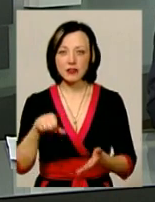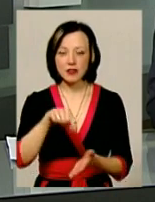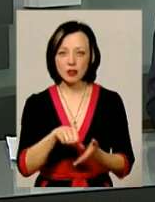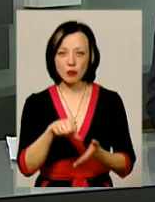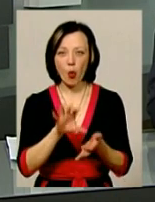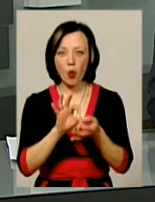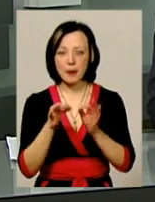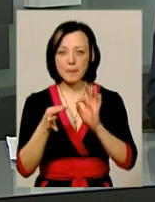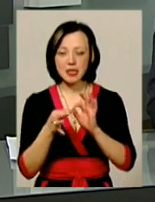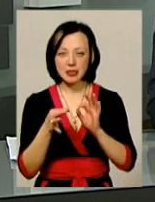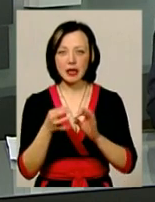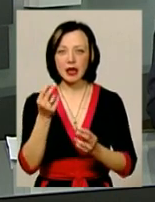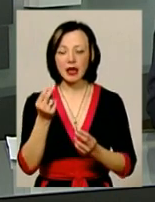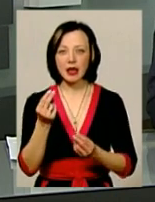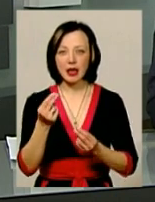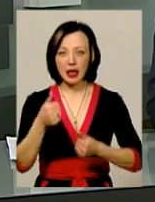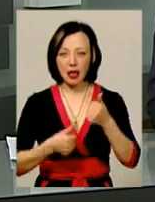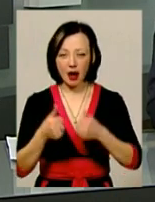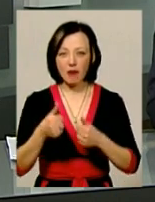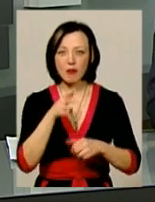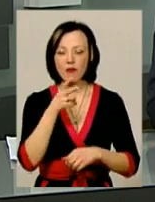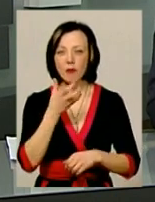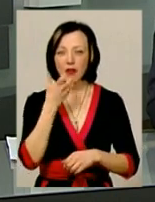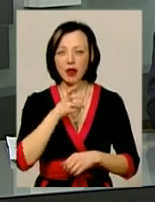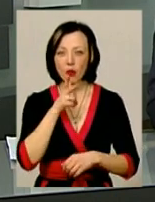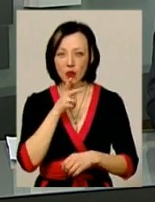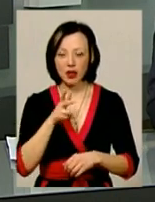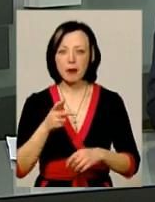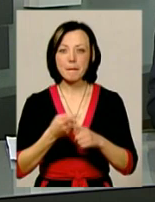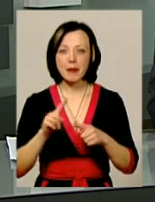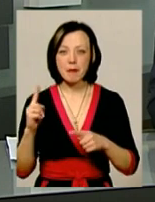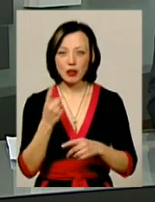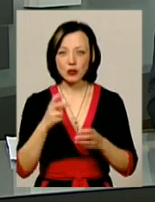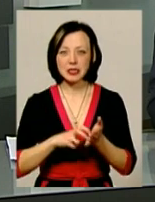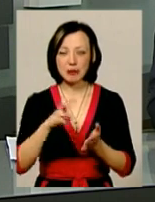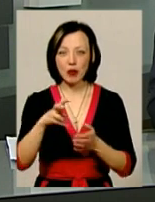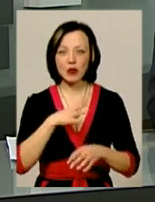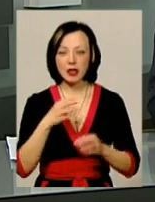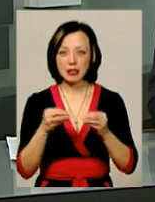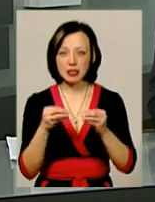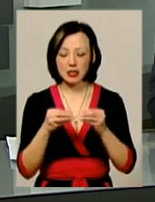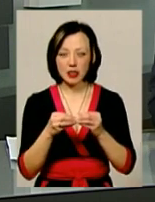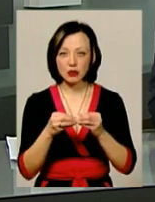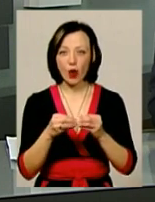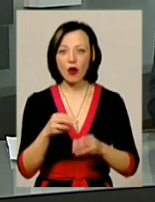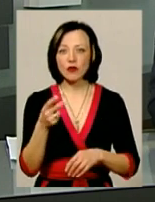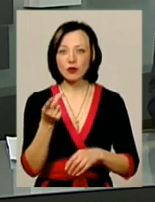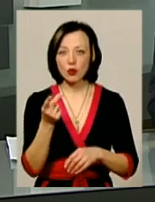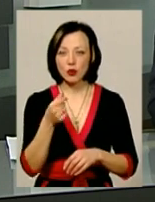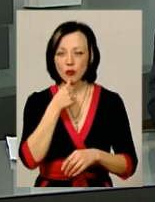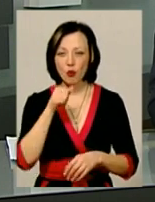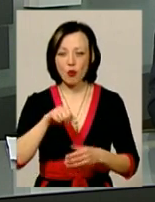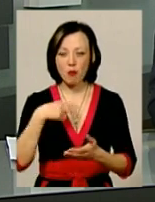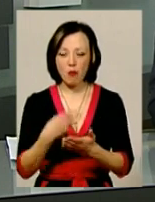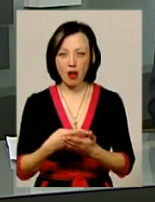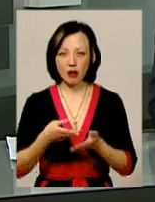у Південній Кореї на 16-му місці. Після першого кваліфікаційного стрибка спортсменка була 10-ю, у другій спробі впала, тож у